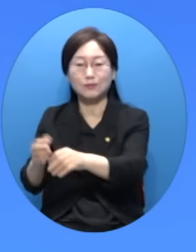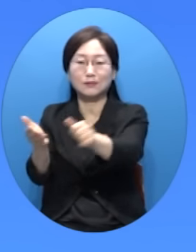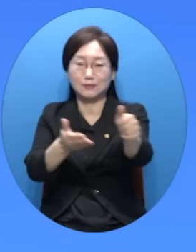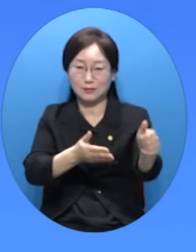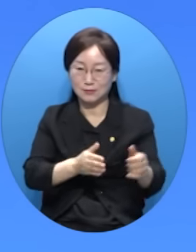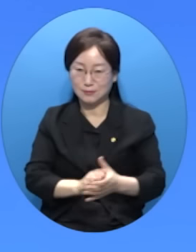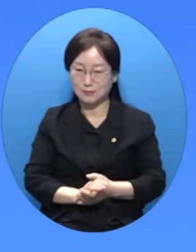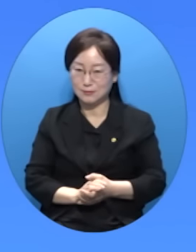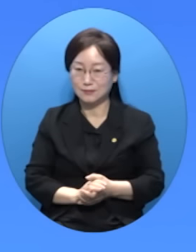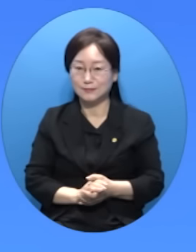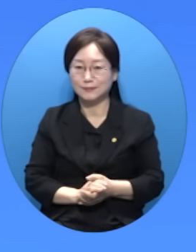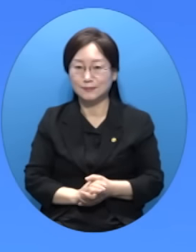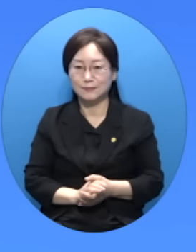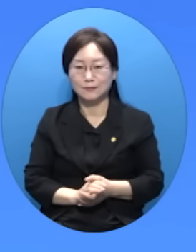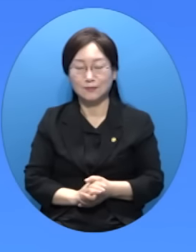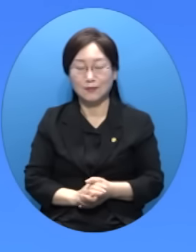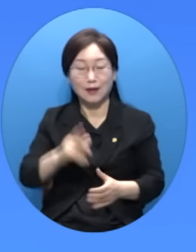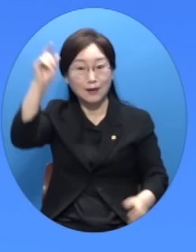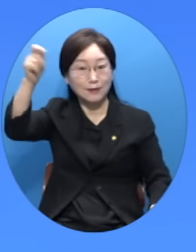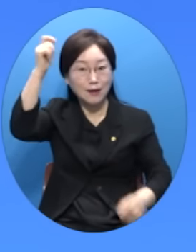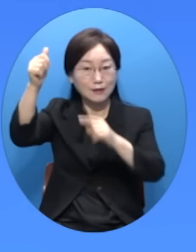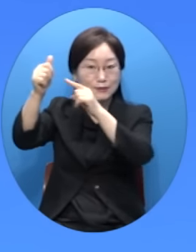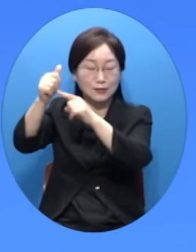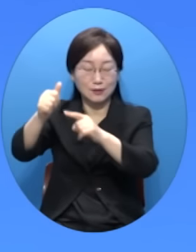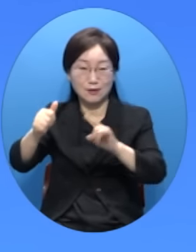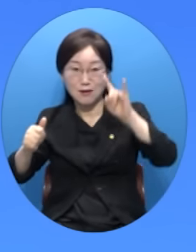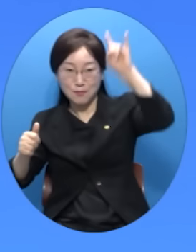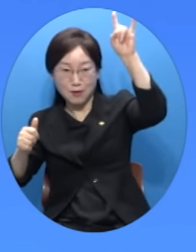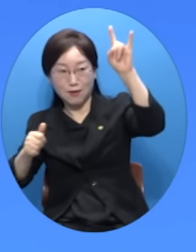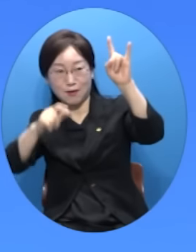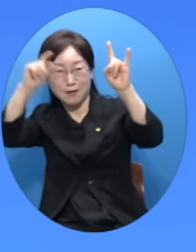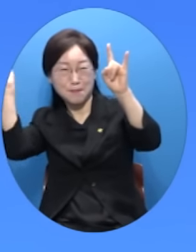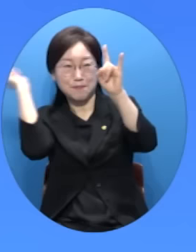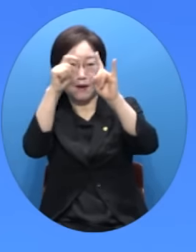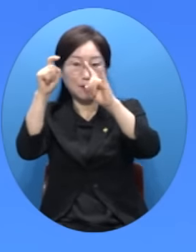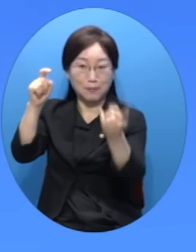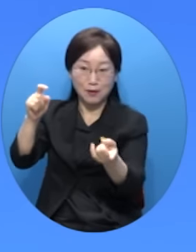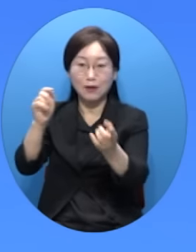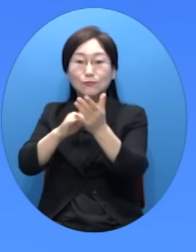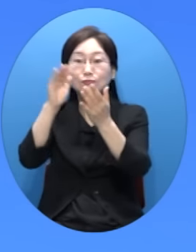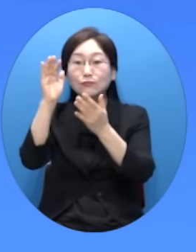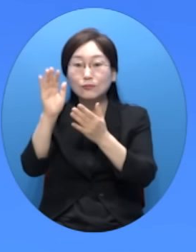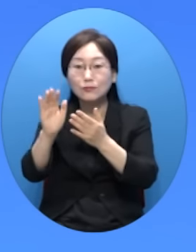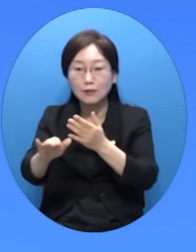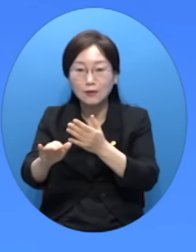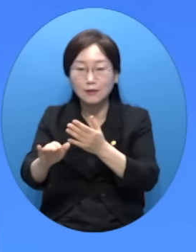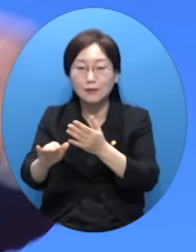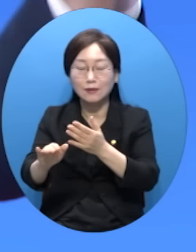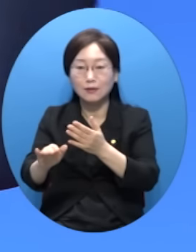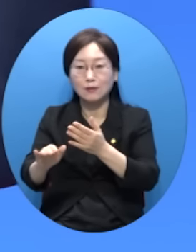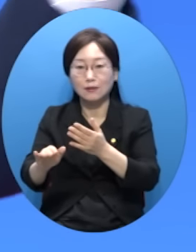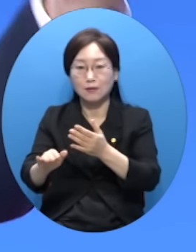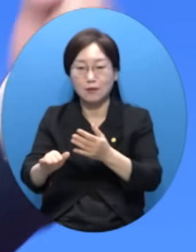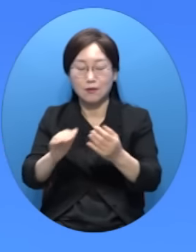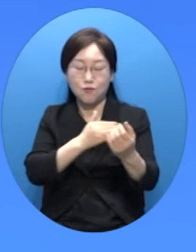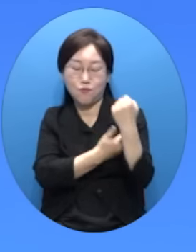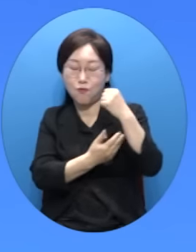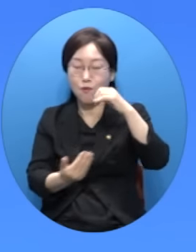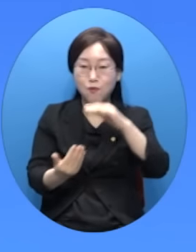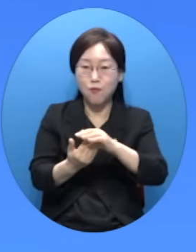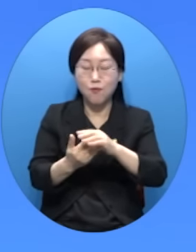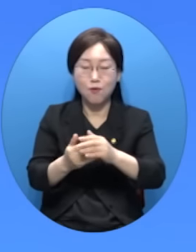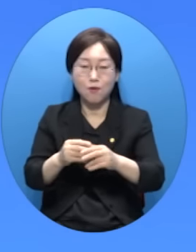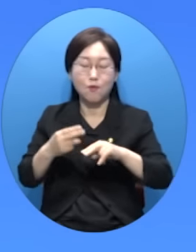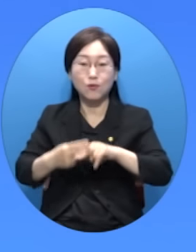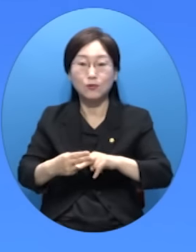바랍니다. 다윗이 블레셋에서 골리앗을 물리친 다음에 당시 최고의 권력자인